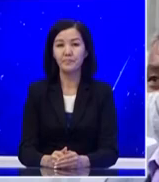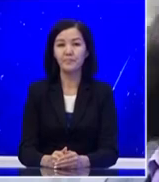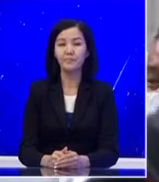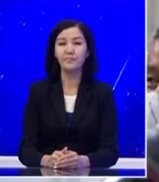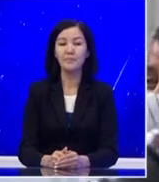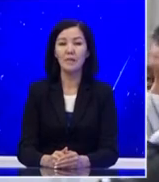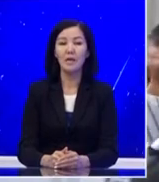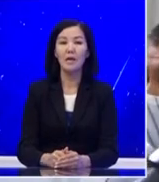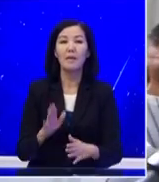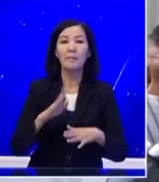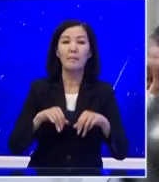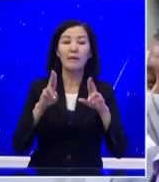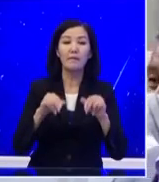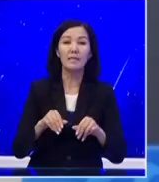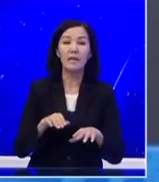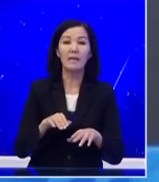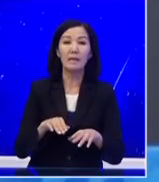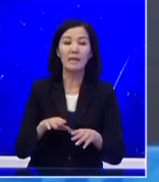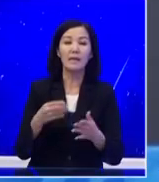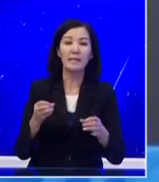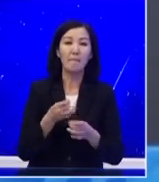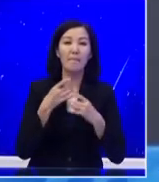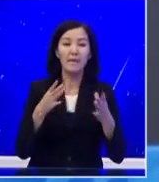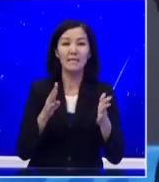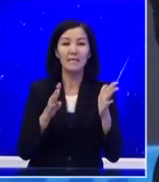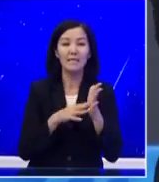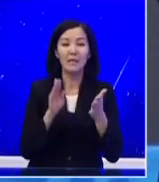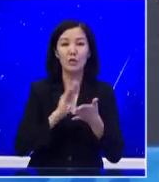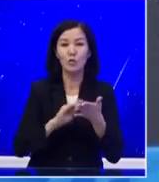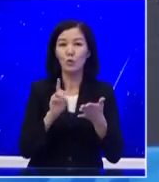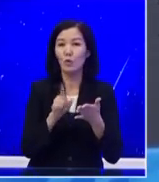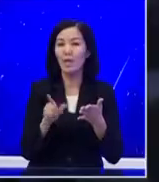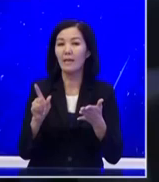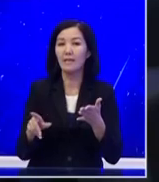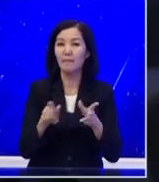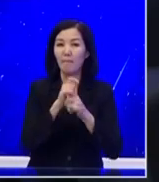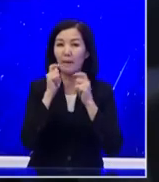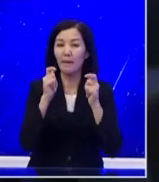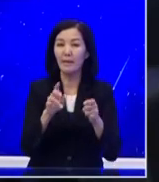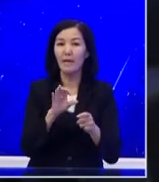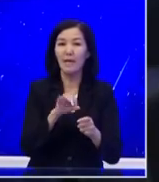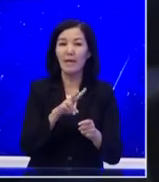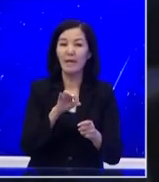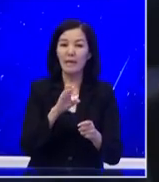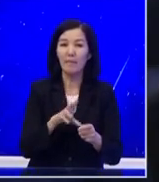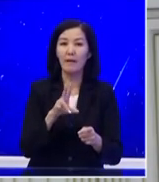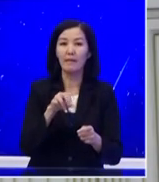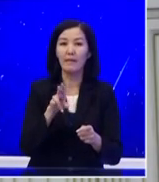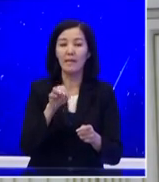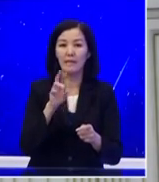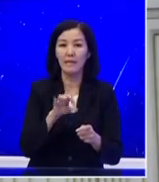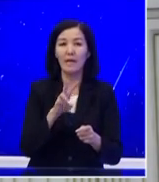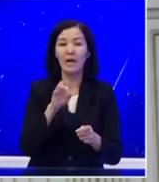Кәсіби мереке қарсаңында жаңалықтар қызметінің 8 тілшісі марапат төрінен көрінді. Елеман Райымбек, Елдана Сәрсенбай,